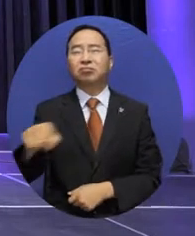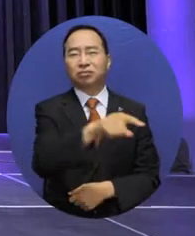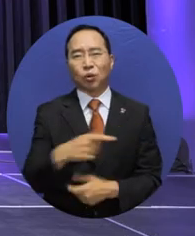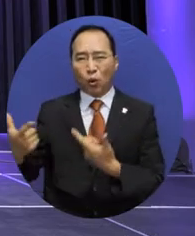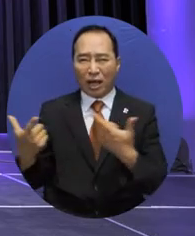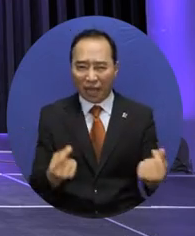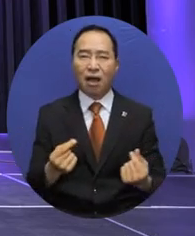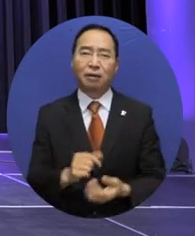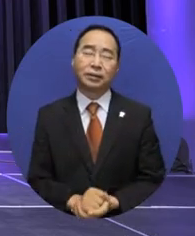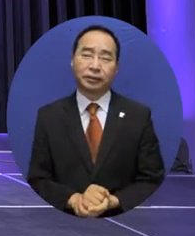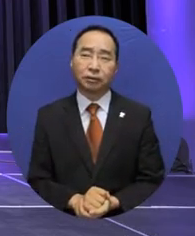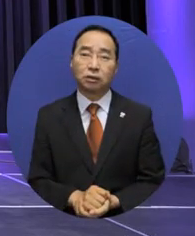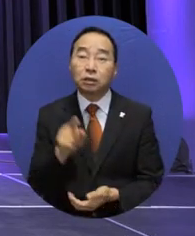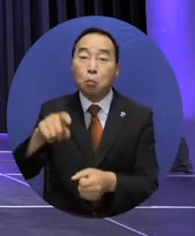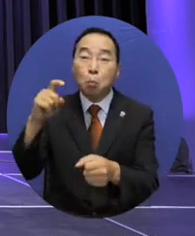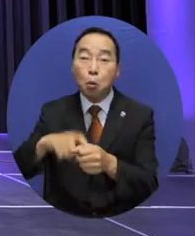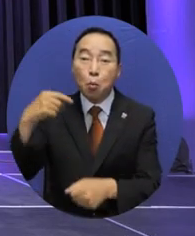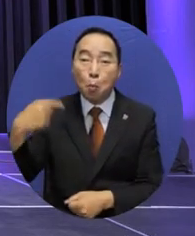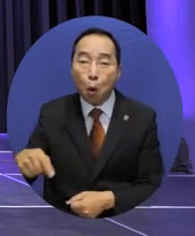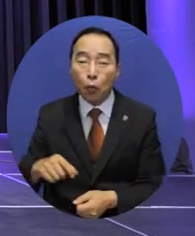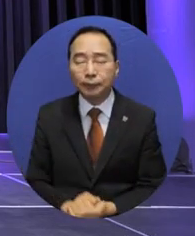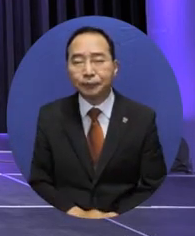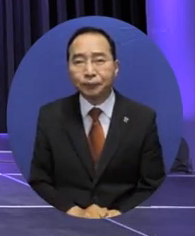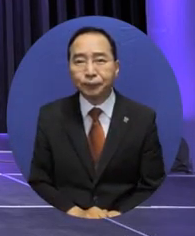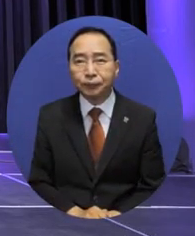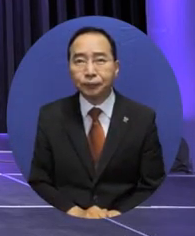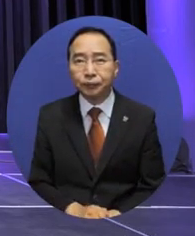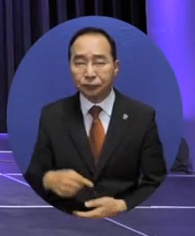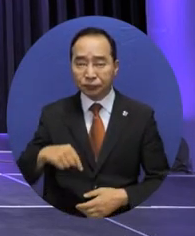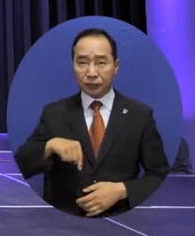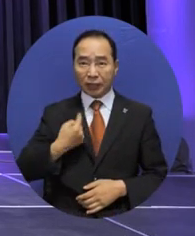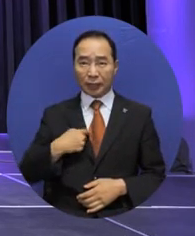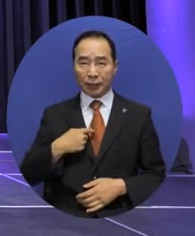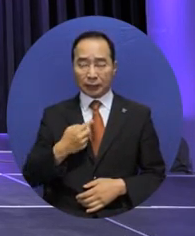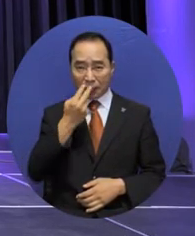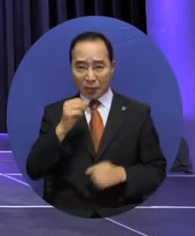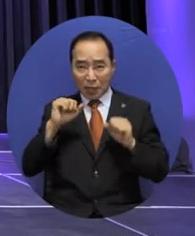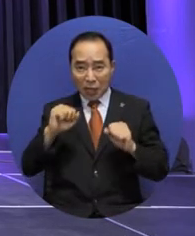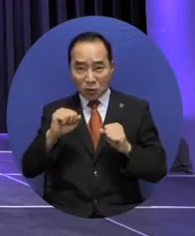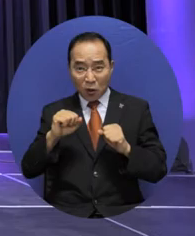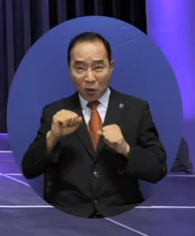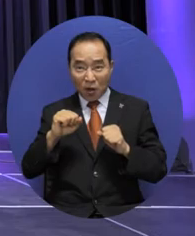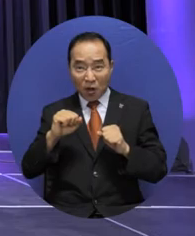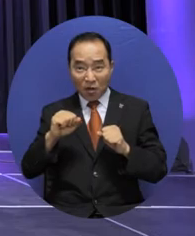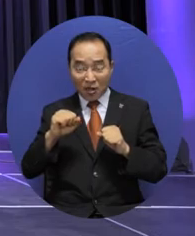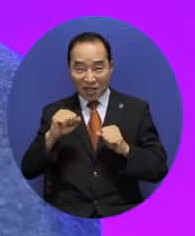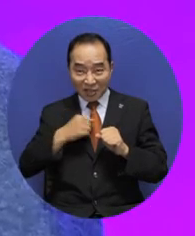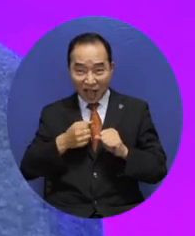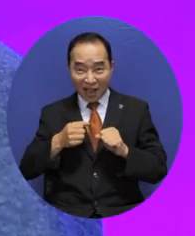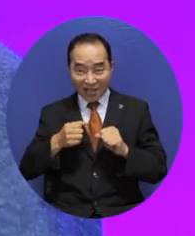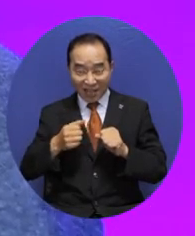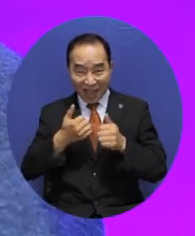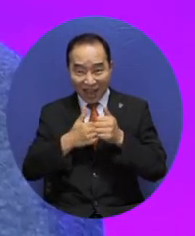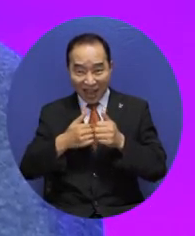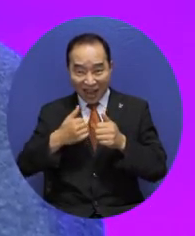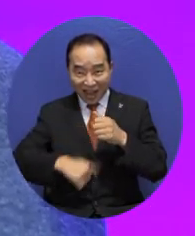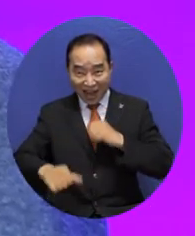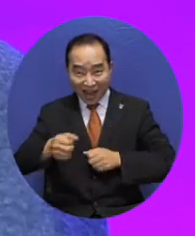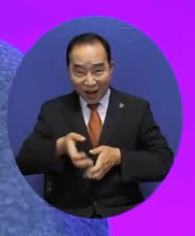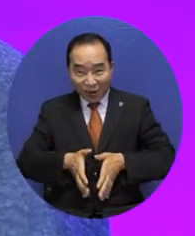그 이기적 유전자의 목적은 바로 자기의 유전자를 더 늘리려는 데 있다 이것입니다. 그래서 봄이